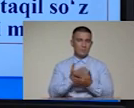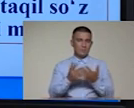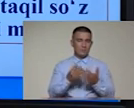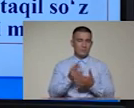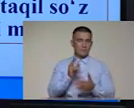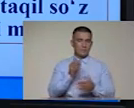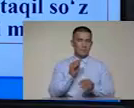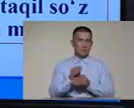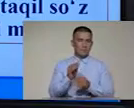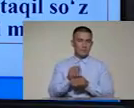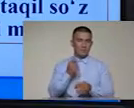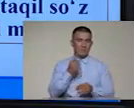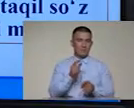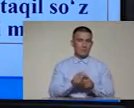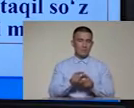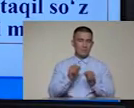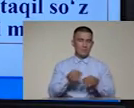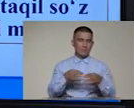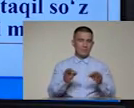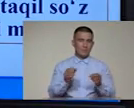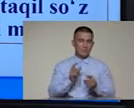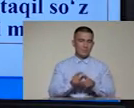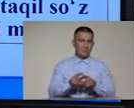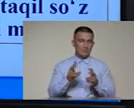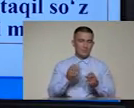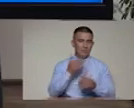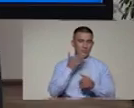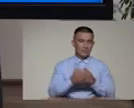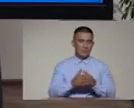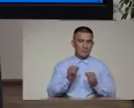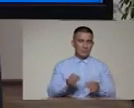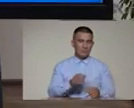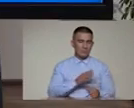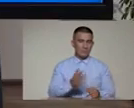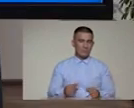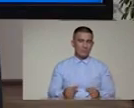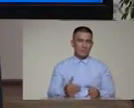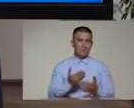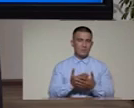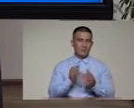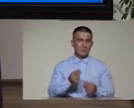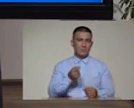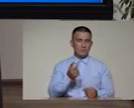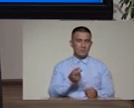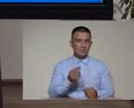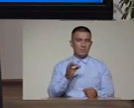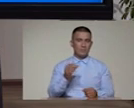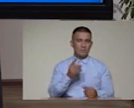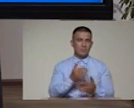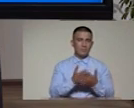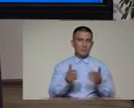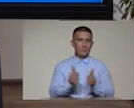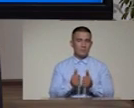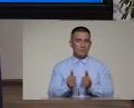ko'makchi, bir o'rinda mustaqil so'z bo'lib kelishi mumkin. Masalan, ost, ust, yon